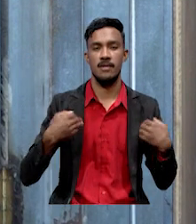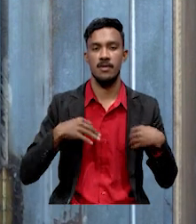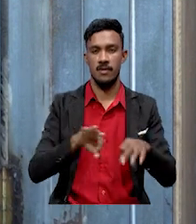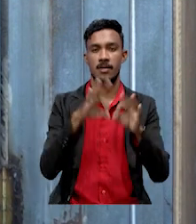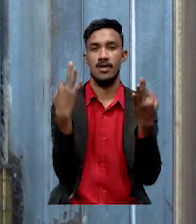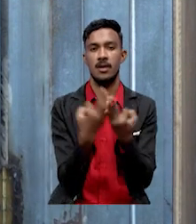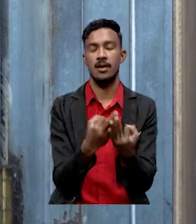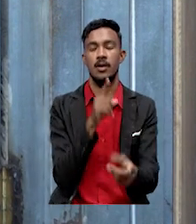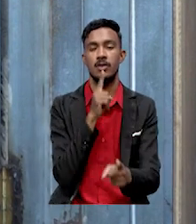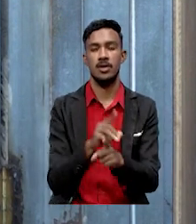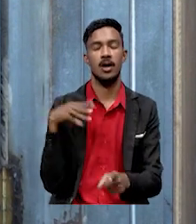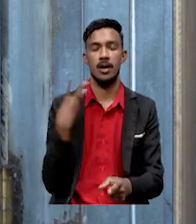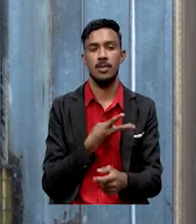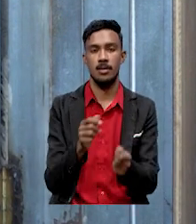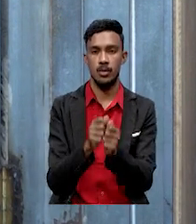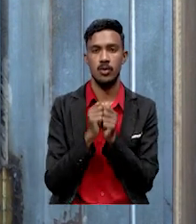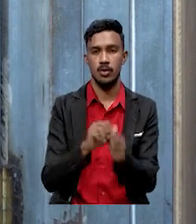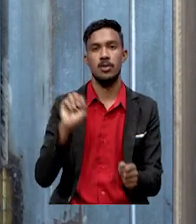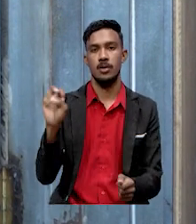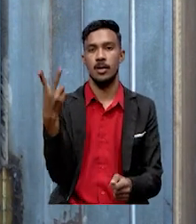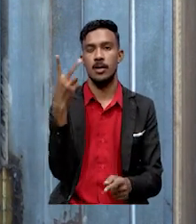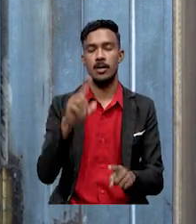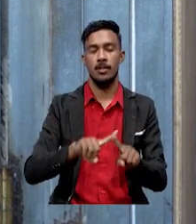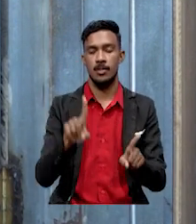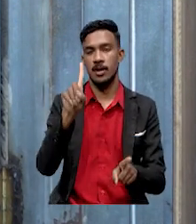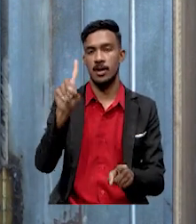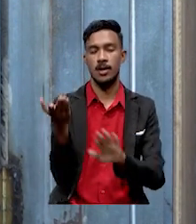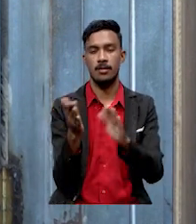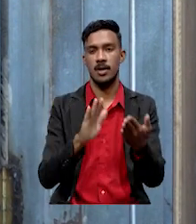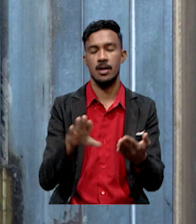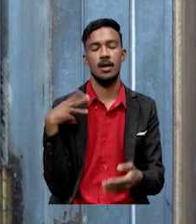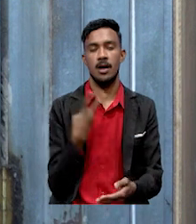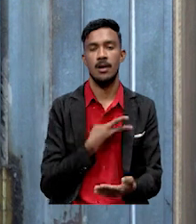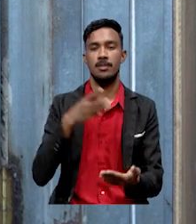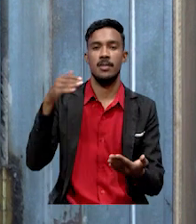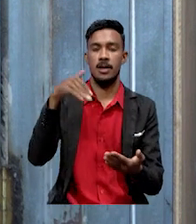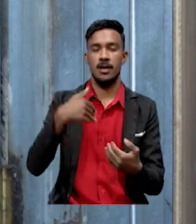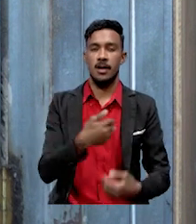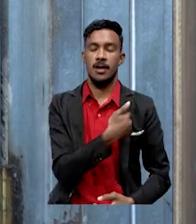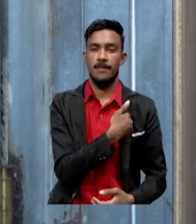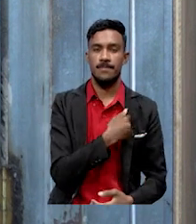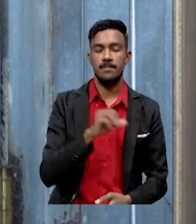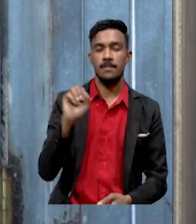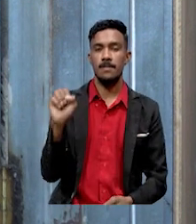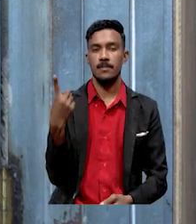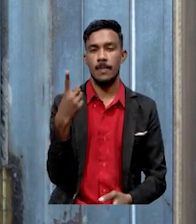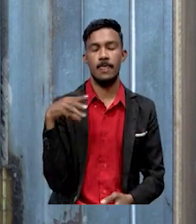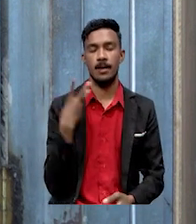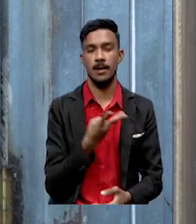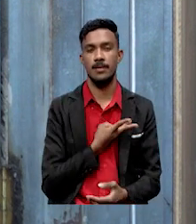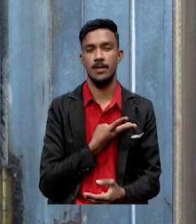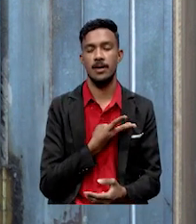sanoloris ni ruang mai bei da fila tia ami ela sanoloris ni da entaun hau uam badalanen husi sanoloris ni